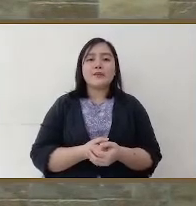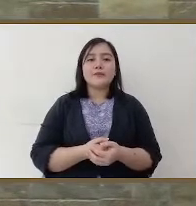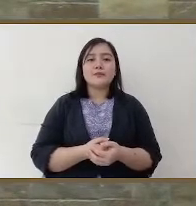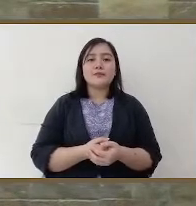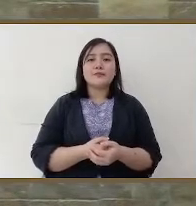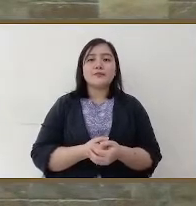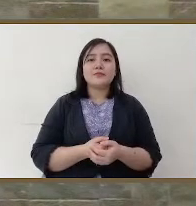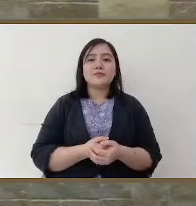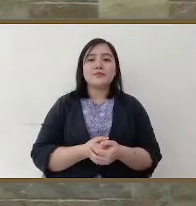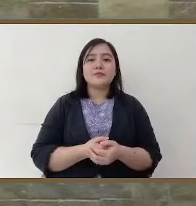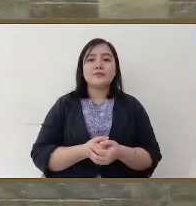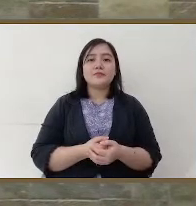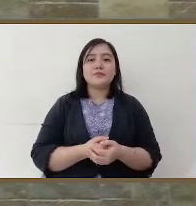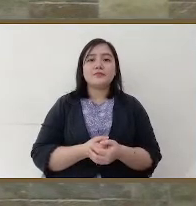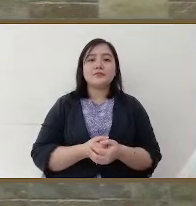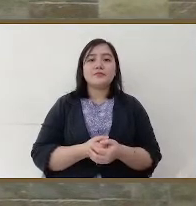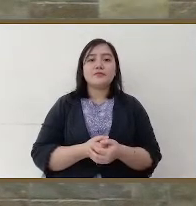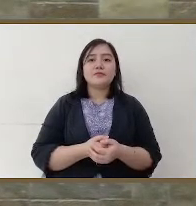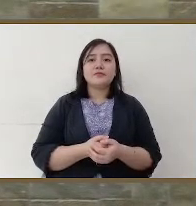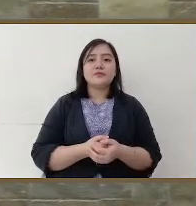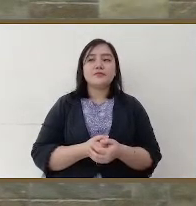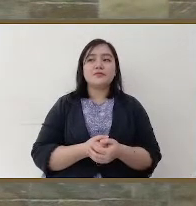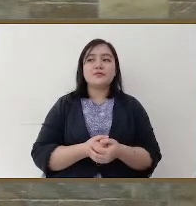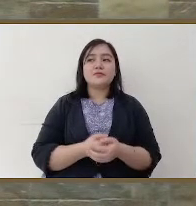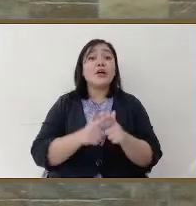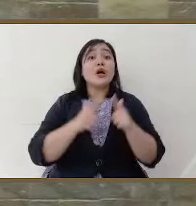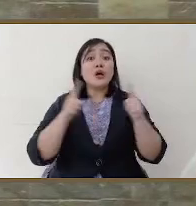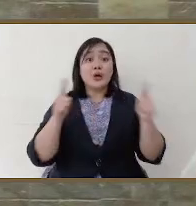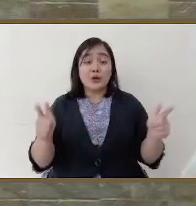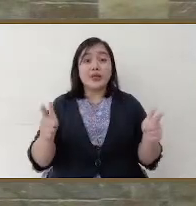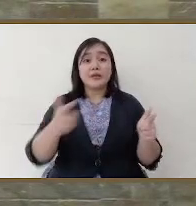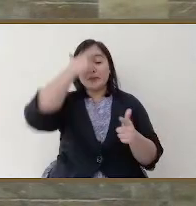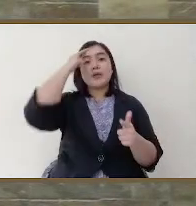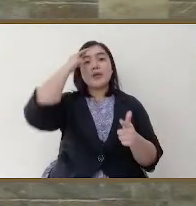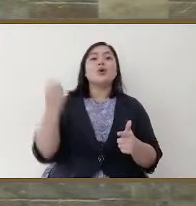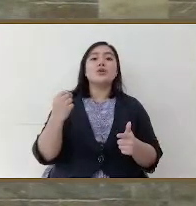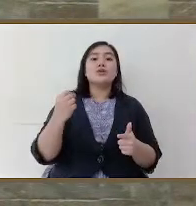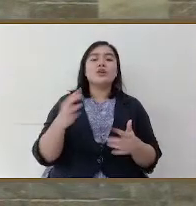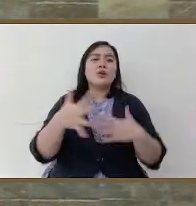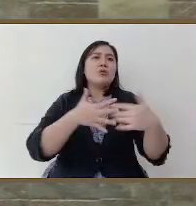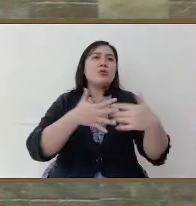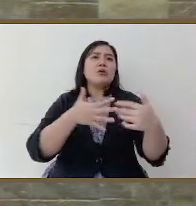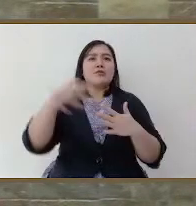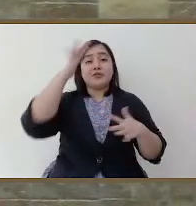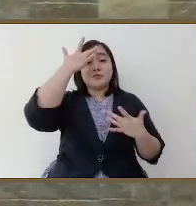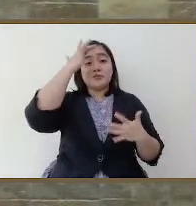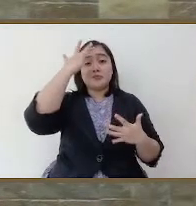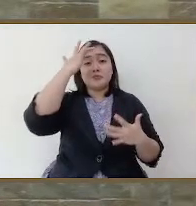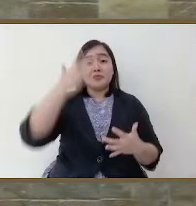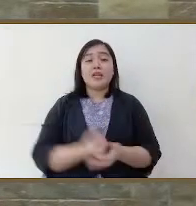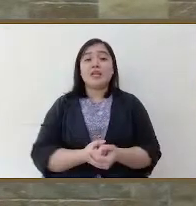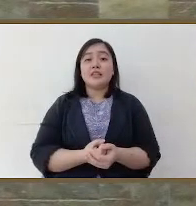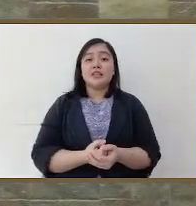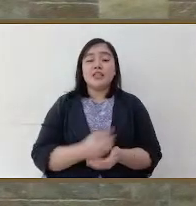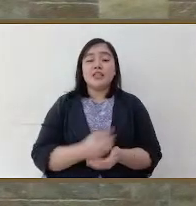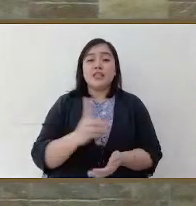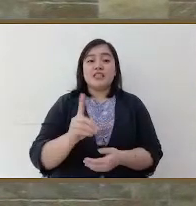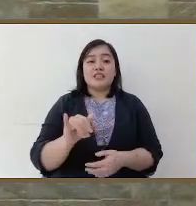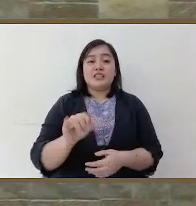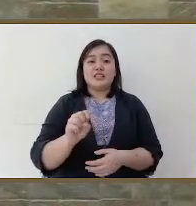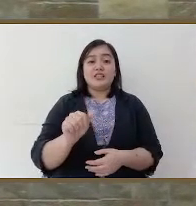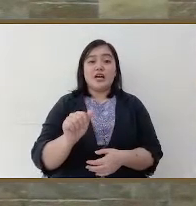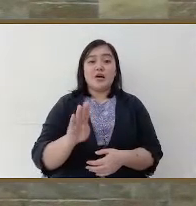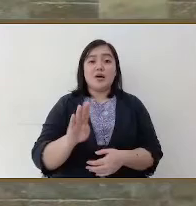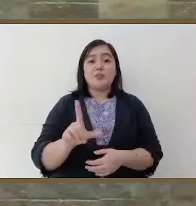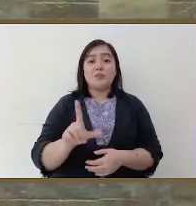mang kapansanan natin sa buhay, hindi mo na kinakailangan magpagaling pa para gawin mo ang kalooban ng Panginoon. Kahit na meron tayong karamdaman, pwede